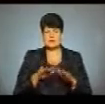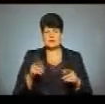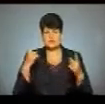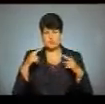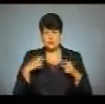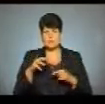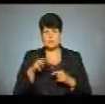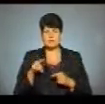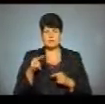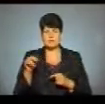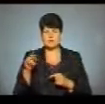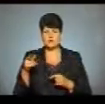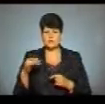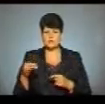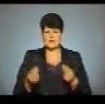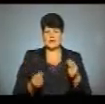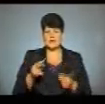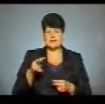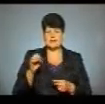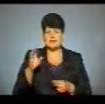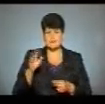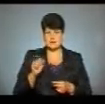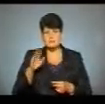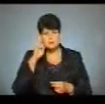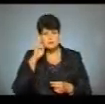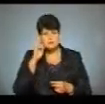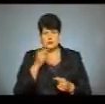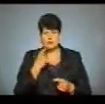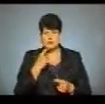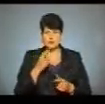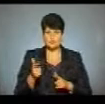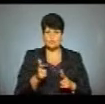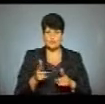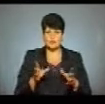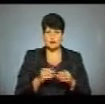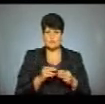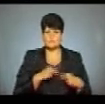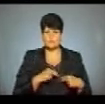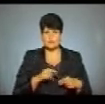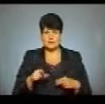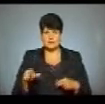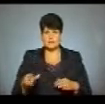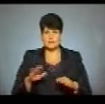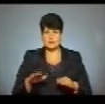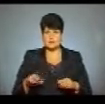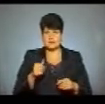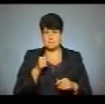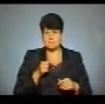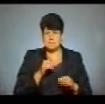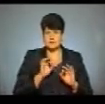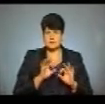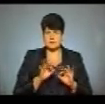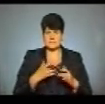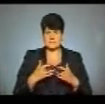юнацтва Микола Підколодний у виставі «Грає лева». Чоловік каже, готували виставу разом із співробітниками та дітьми місяць. Розповів